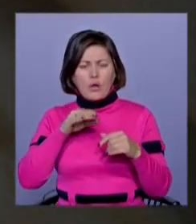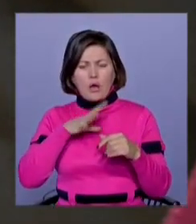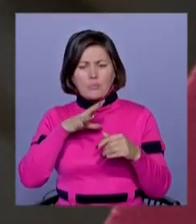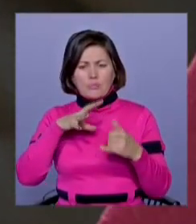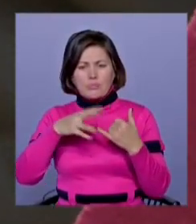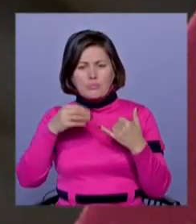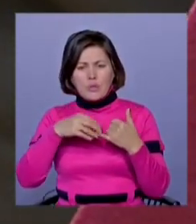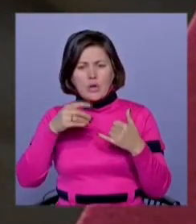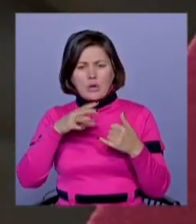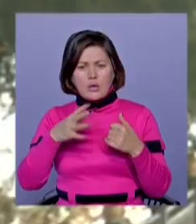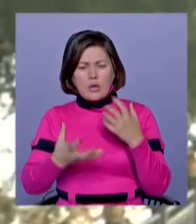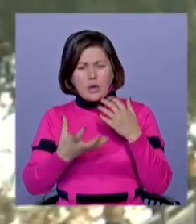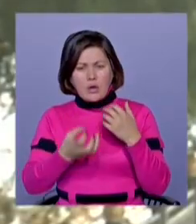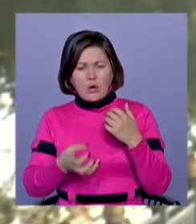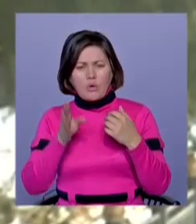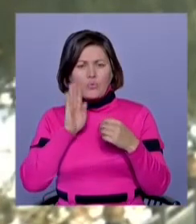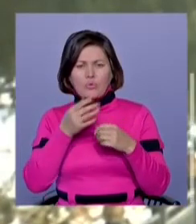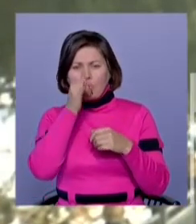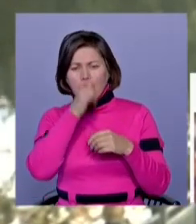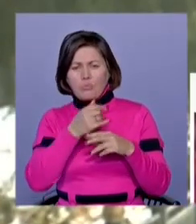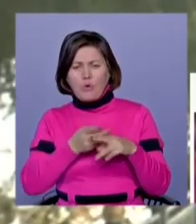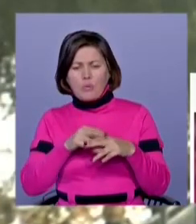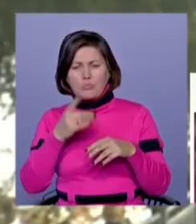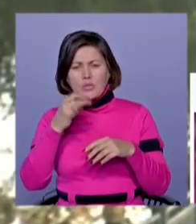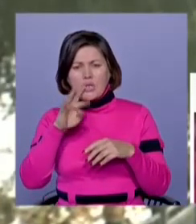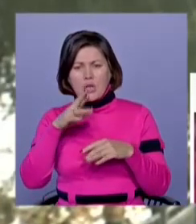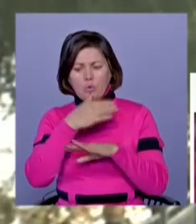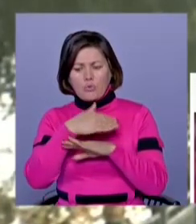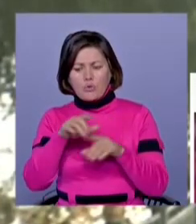жердің астына су сіңбейді. Средняя көшесінде